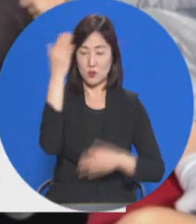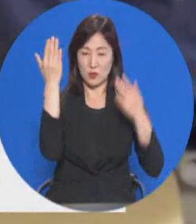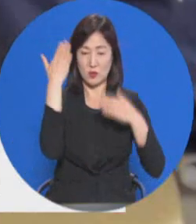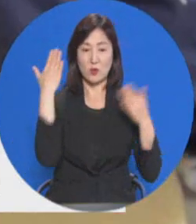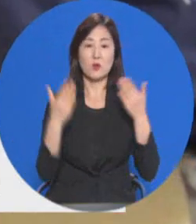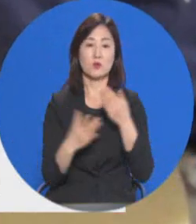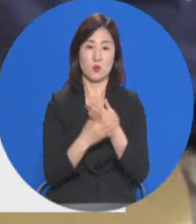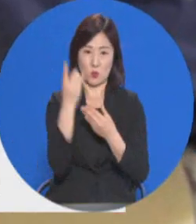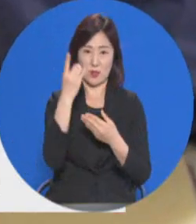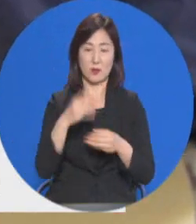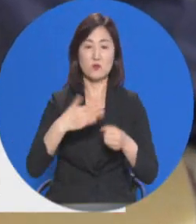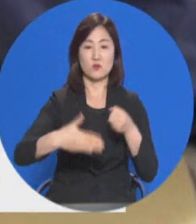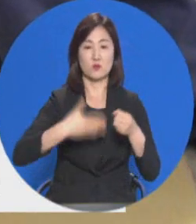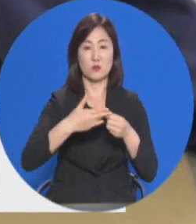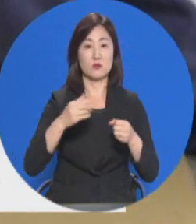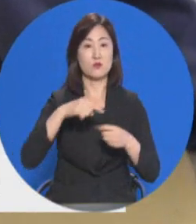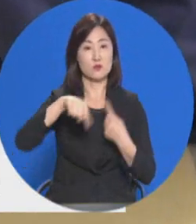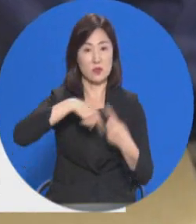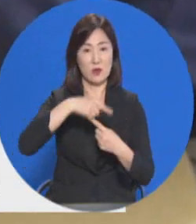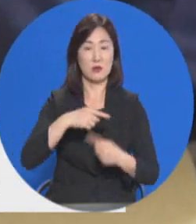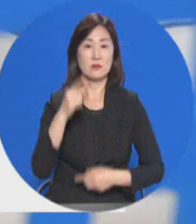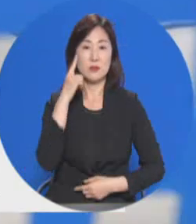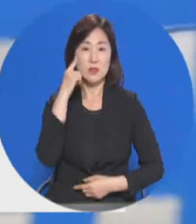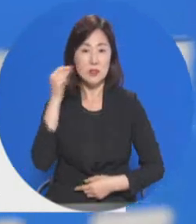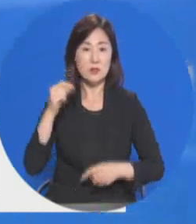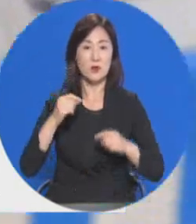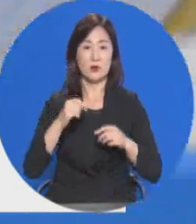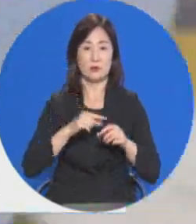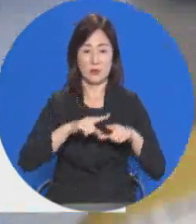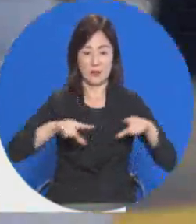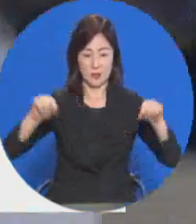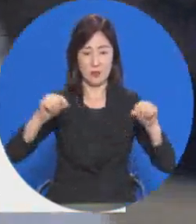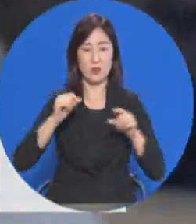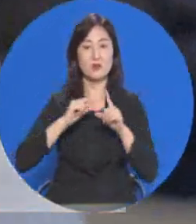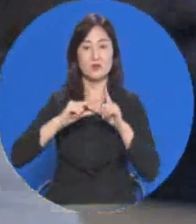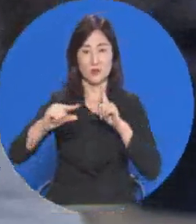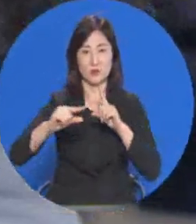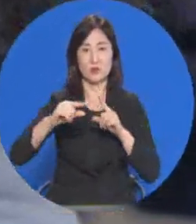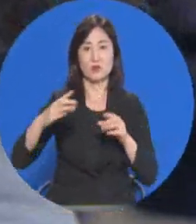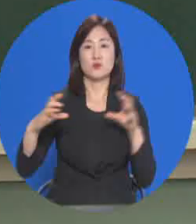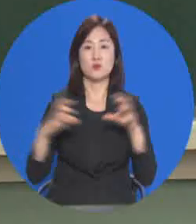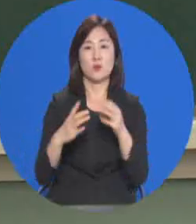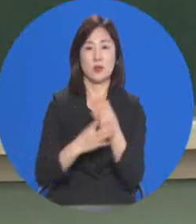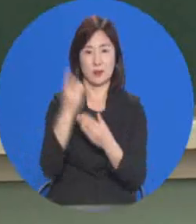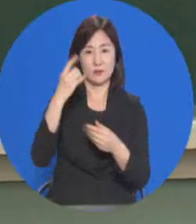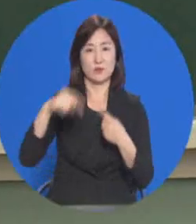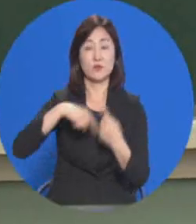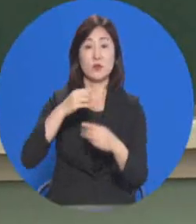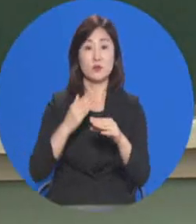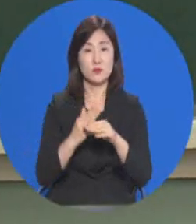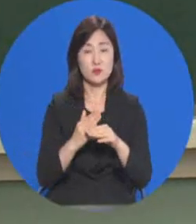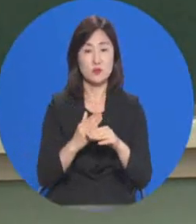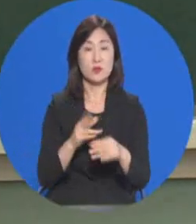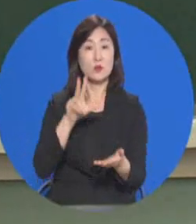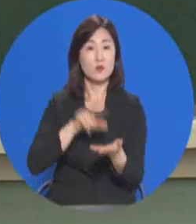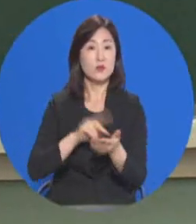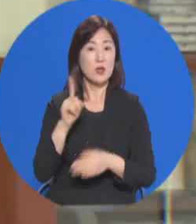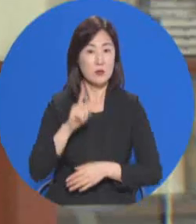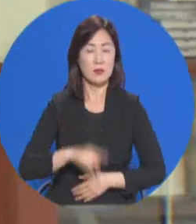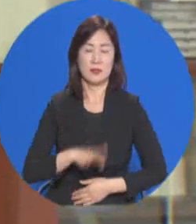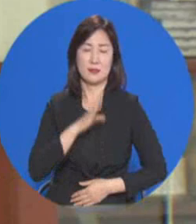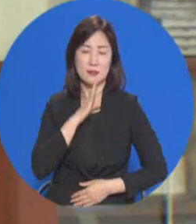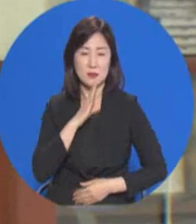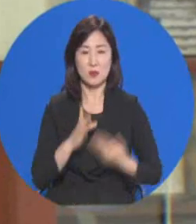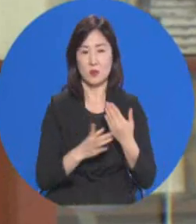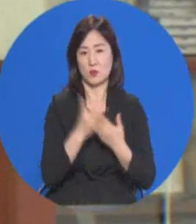운영하고 있고 미국과 일본 역시 부분적인 통합학교를 도입해 운영하고 있습니다. 문제는 이처럼 실질적인